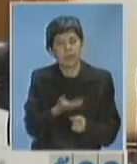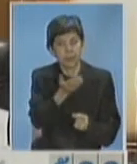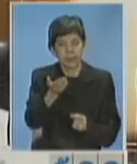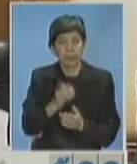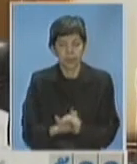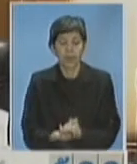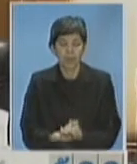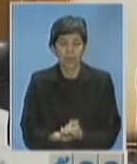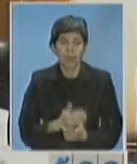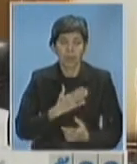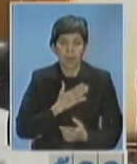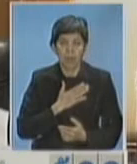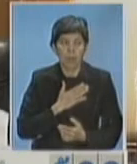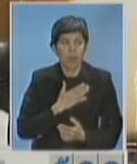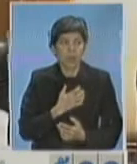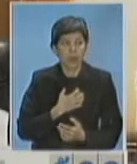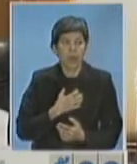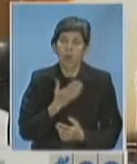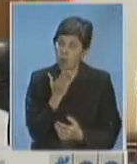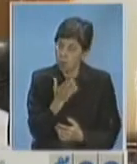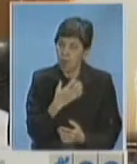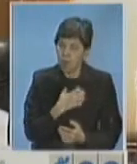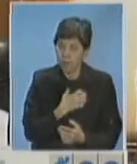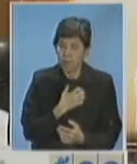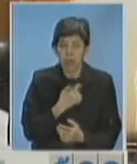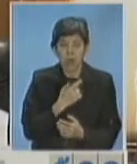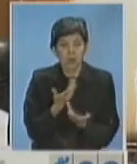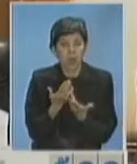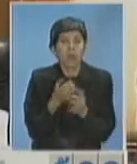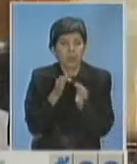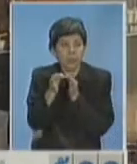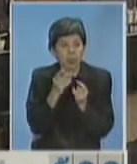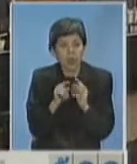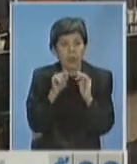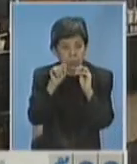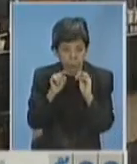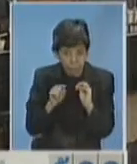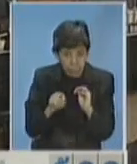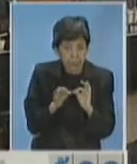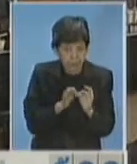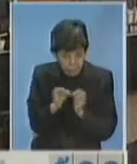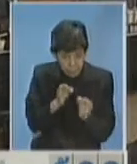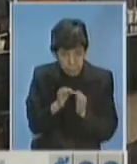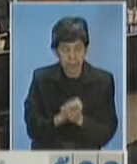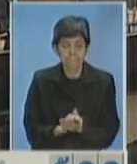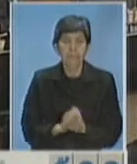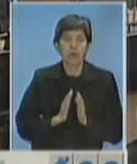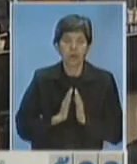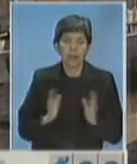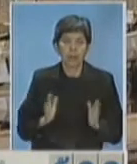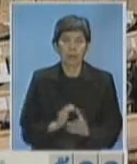นี้นะครับผมจึงขออนุญาตท่านประธานไว้เบื้องต้นก่อนนะครับว่าขอสงวนไว้ตอบในรายมาตราอื่นๆนะครับขอกราบขอบคุณครับ